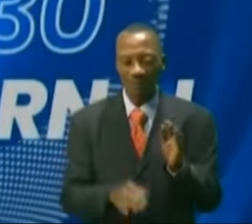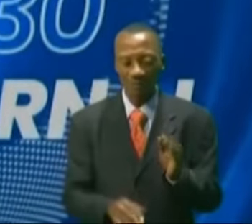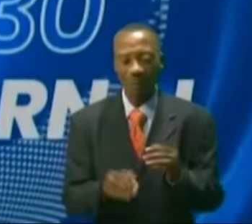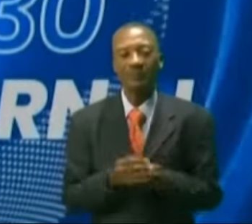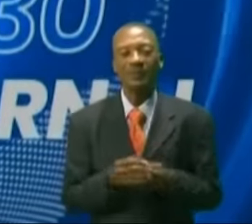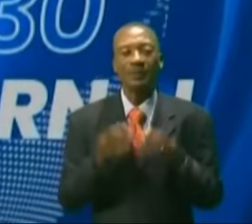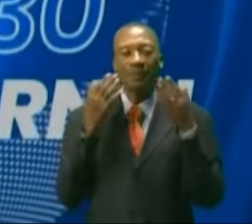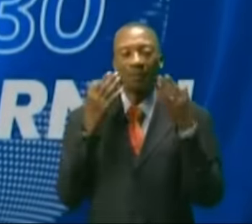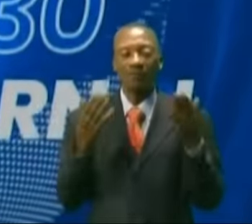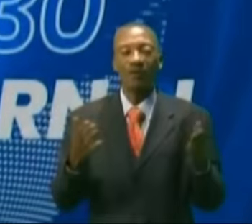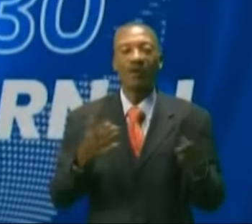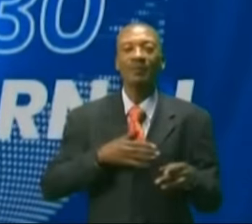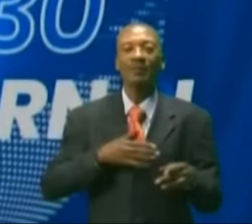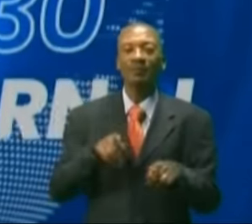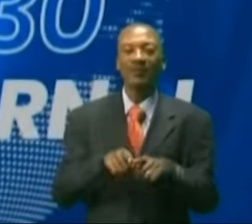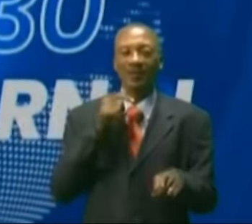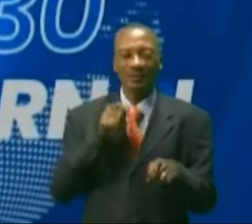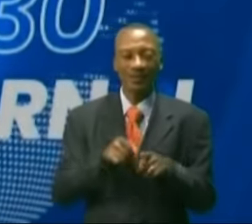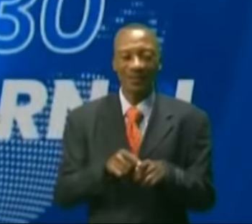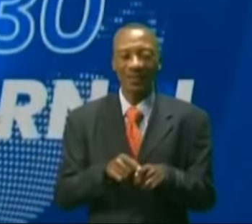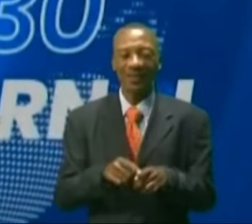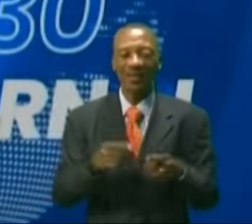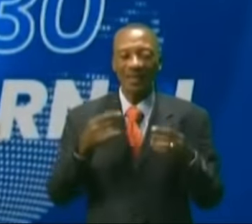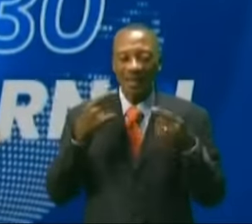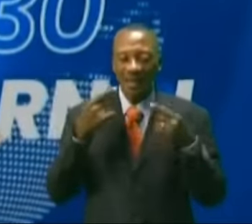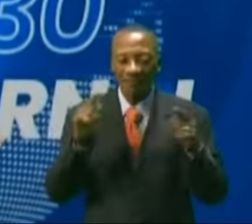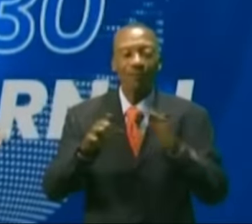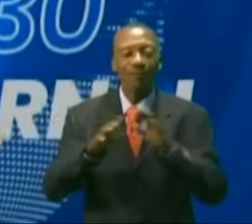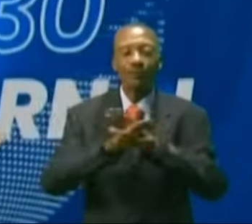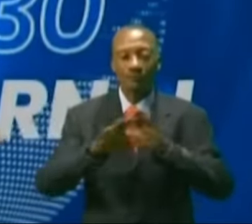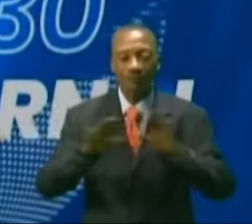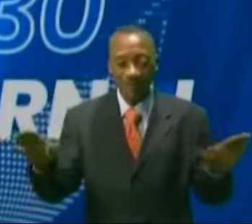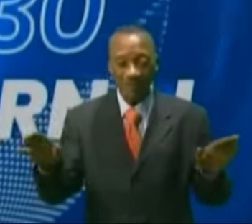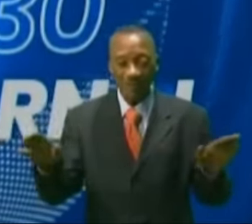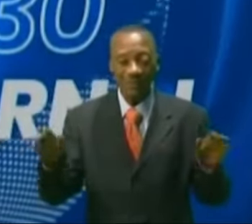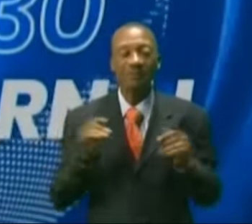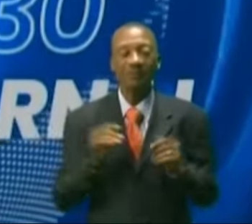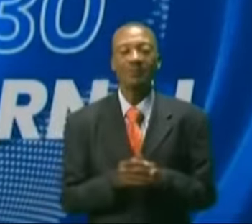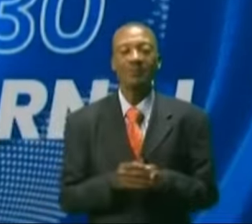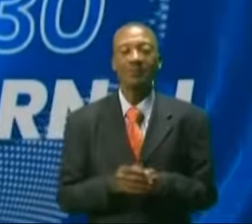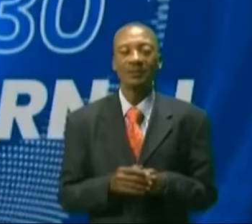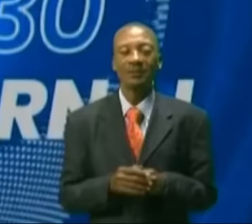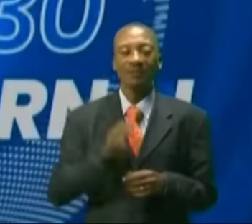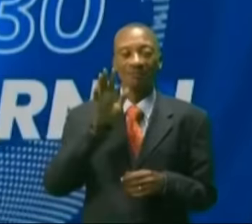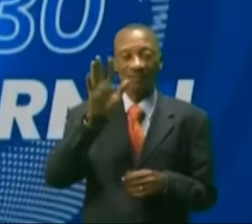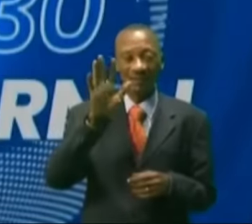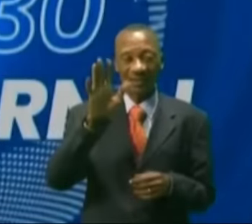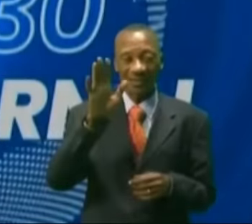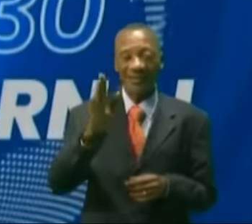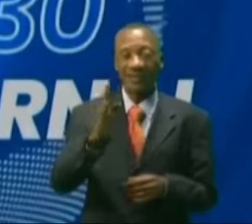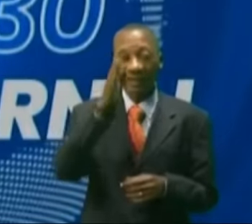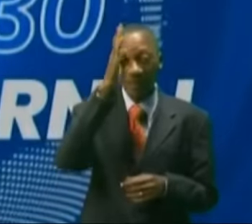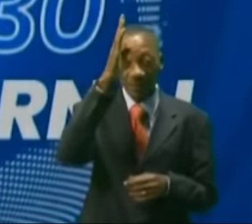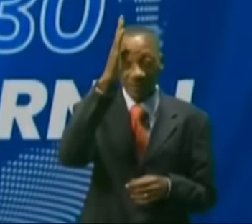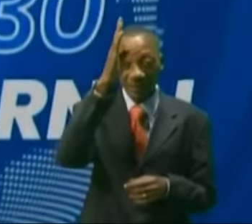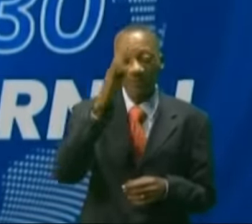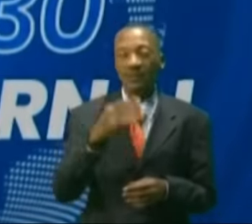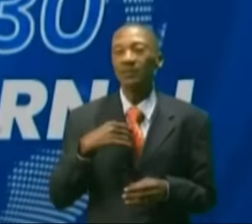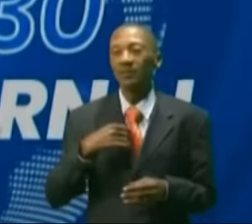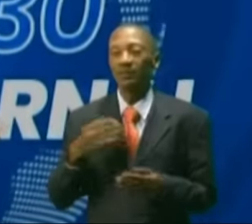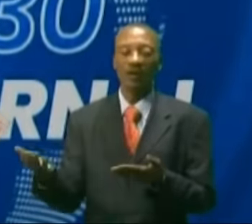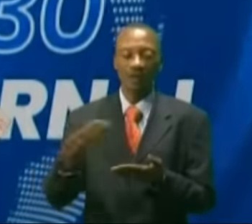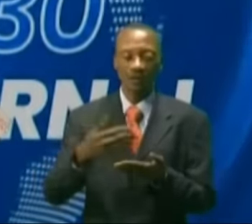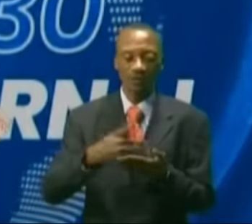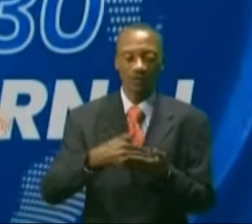C'est la fin de ce journal de Jacques Kabwaba, réalisé par Pascal Chichot et J.R. Diak, qui a dit Terence